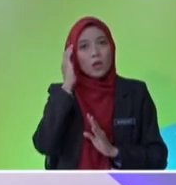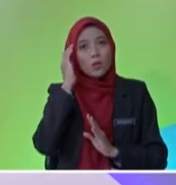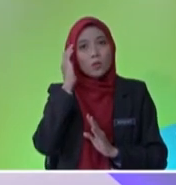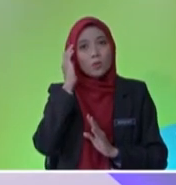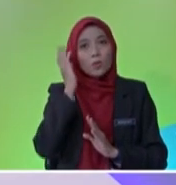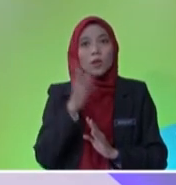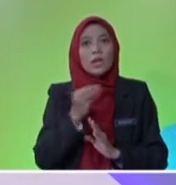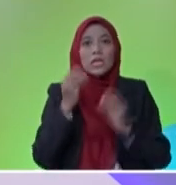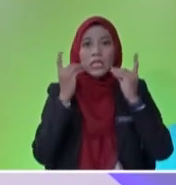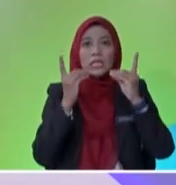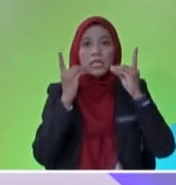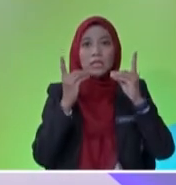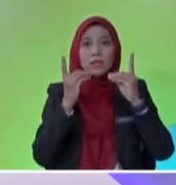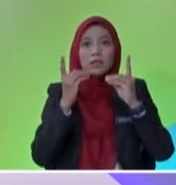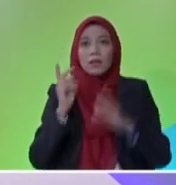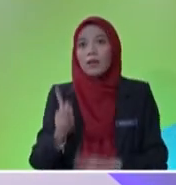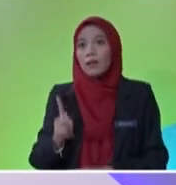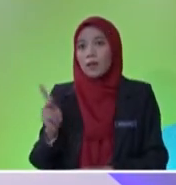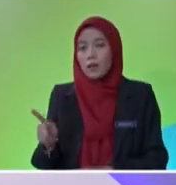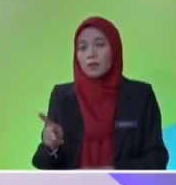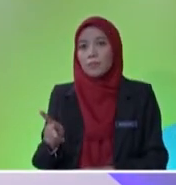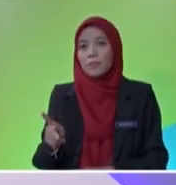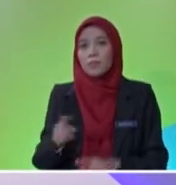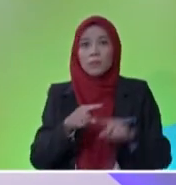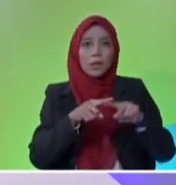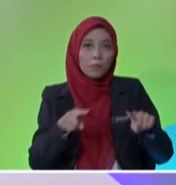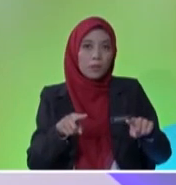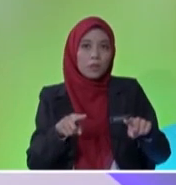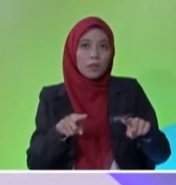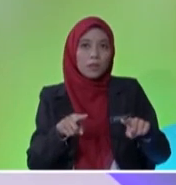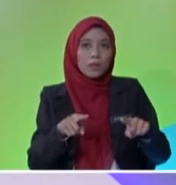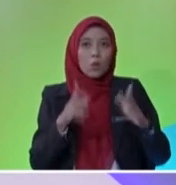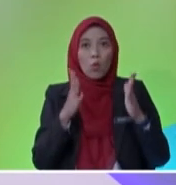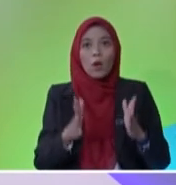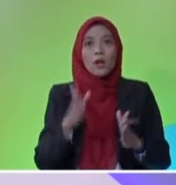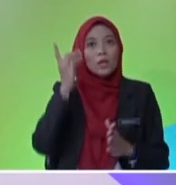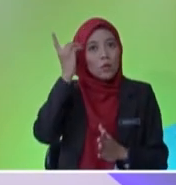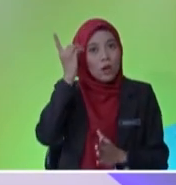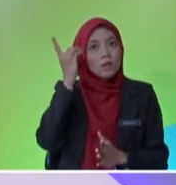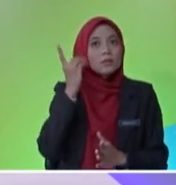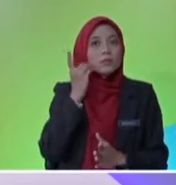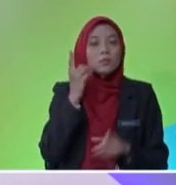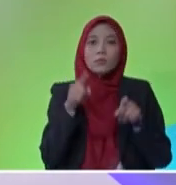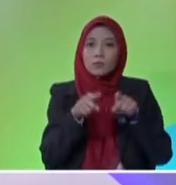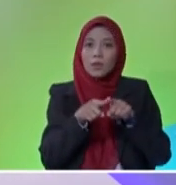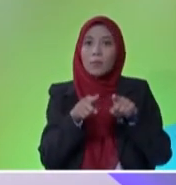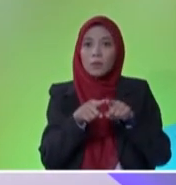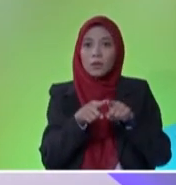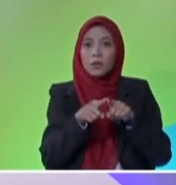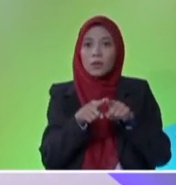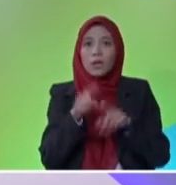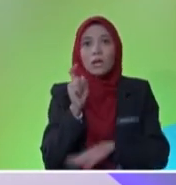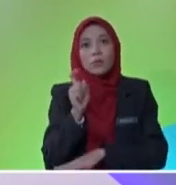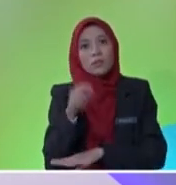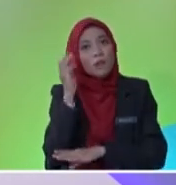mendidik mereka tapi bukan saja kepada kanak-kanak tetapi kepada orang lebih Dewa 10 tahu A95 smandak